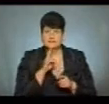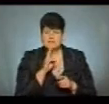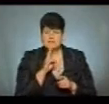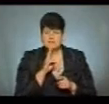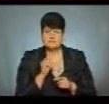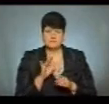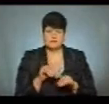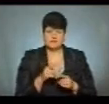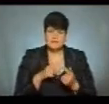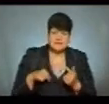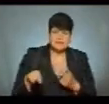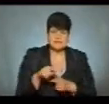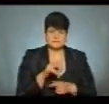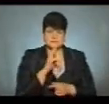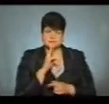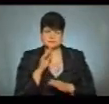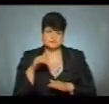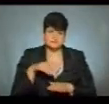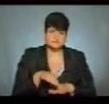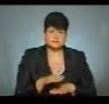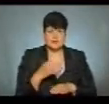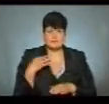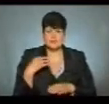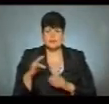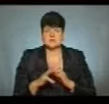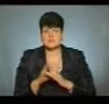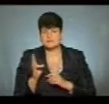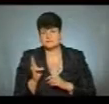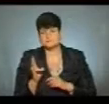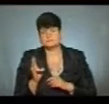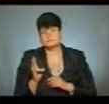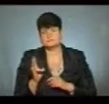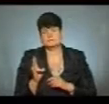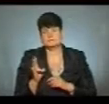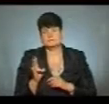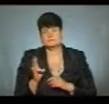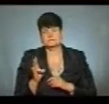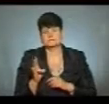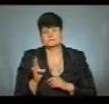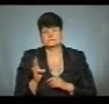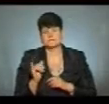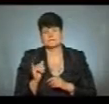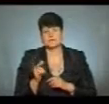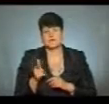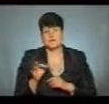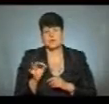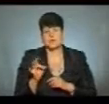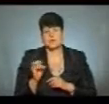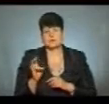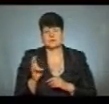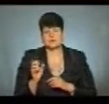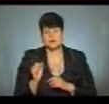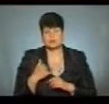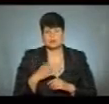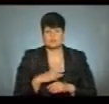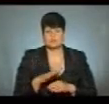від кільця Кременецького до з'їзду на Білу Церкву і в цьому, Горинки. За нас було три